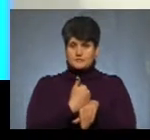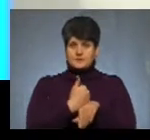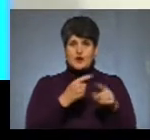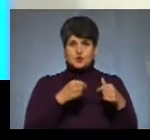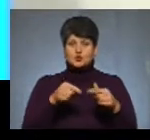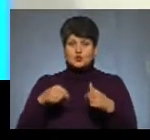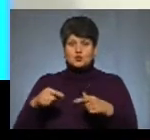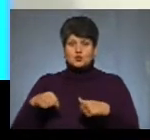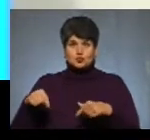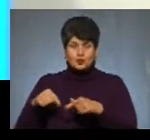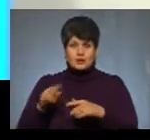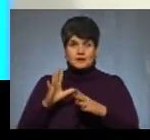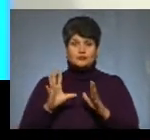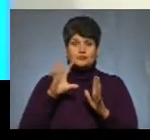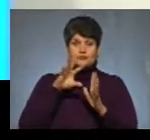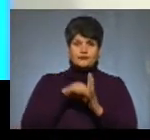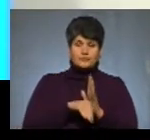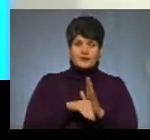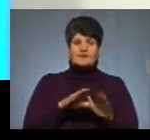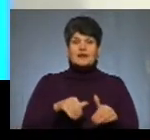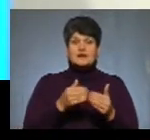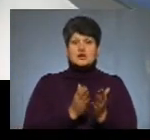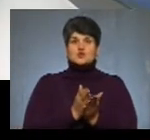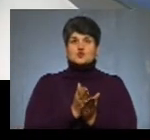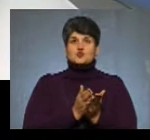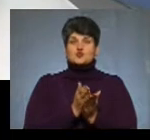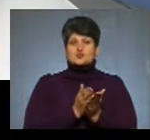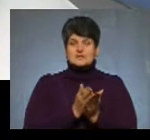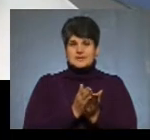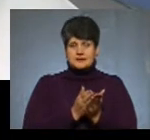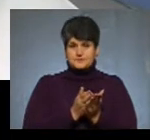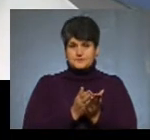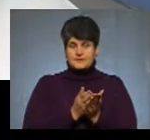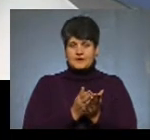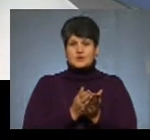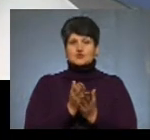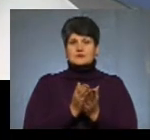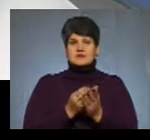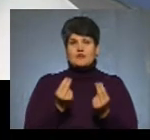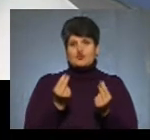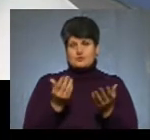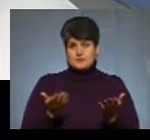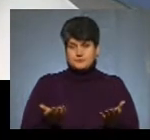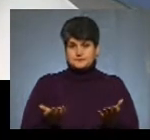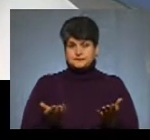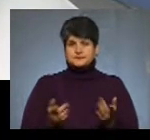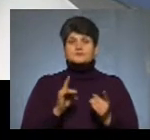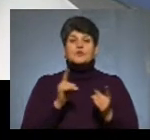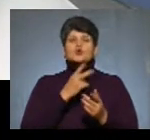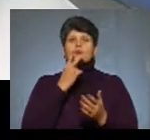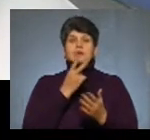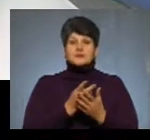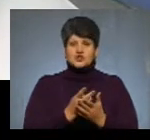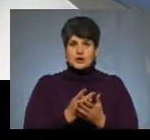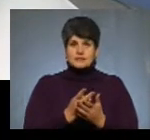структури, які будуть задіяні в наданні монетизованої субсидії, тобто субсидії в грошовій формі. Що передбачається